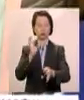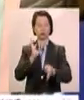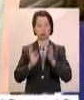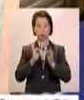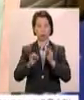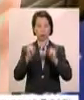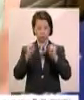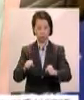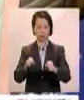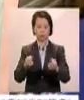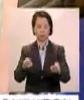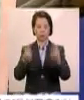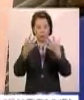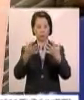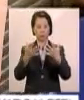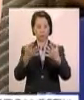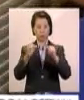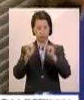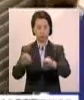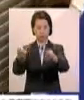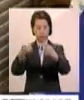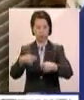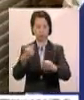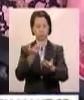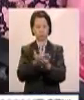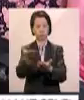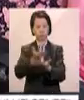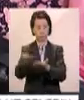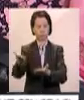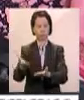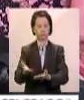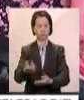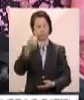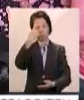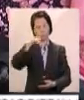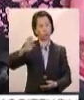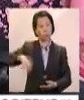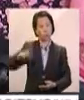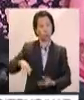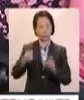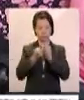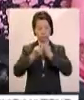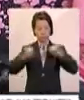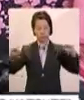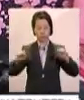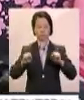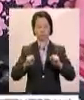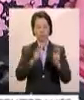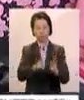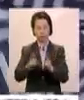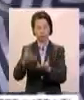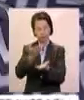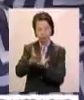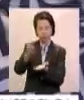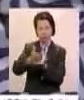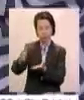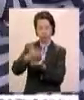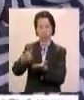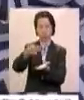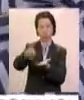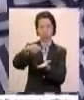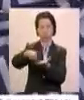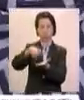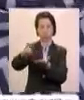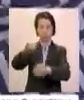boleh, banyak pihak boleh datang beli belah lah macam ni kan. Bagi yang belum membuat persiapan, rancanglah perbelanjaan dan masa